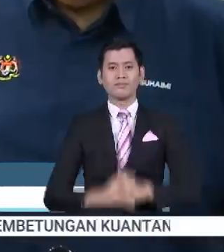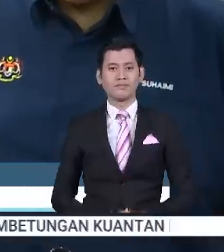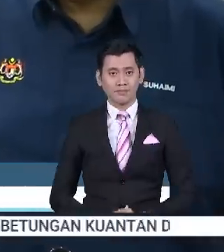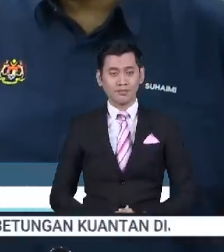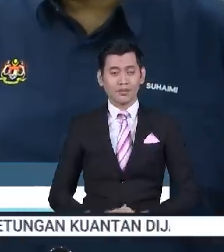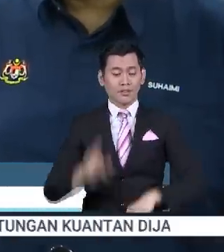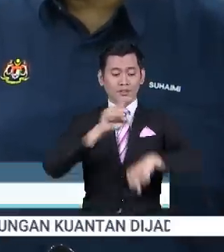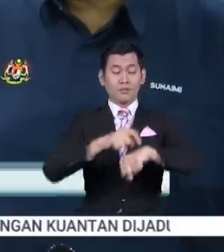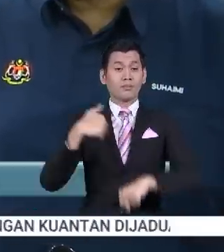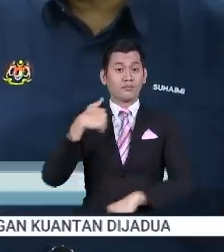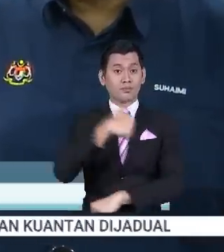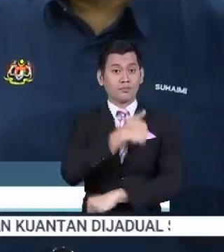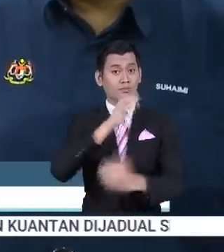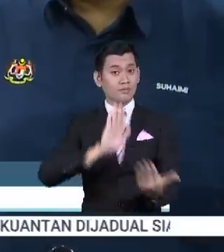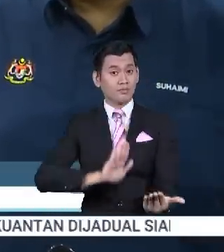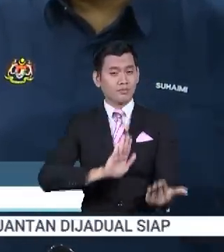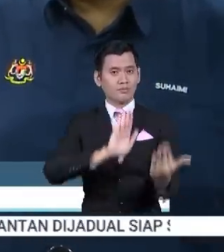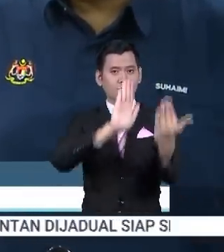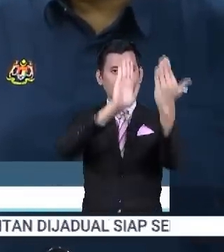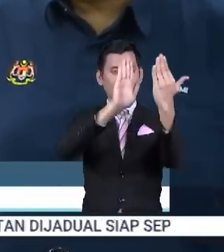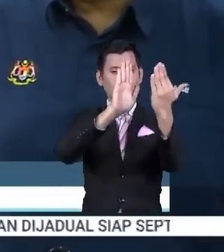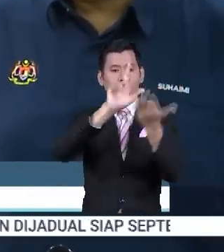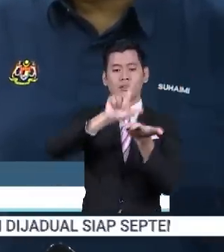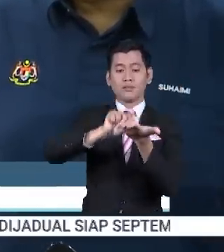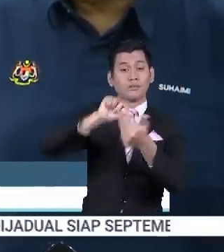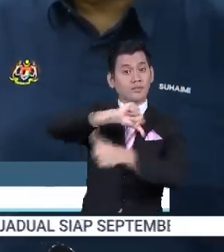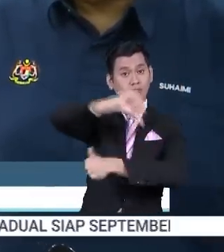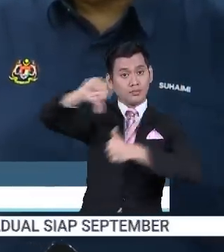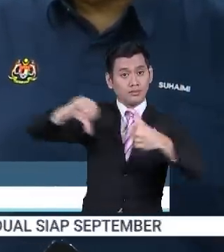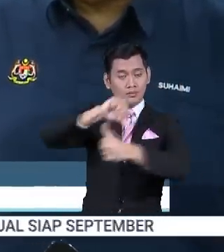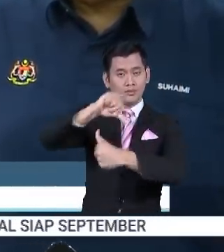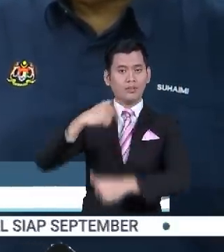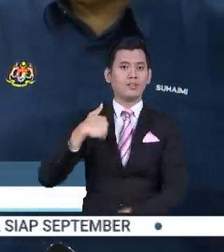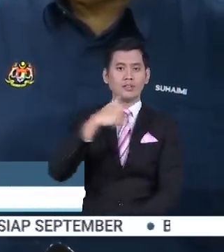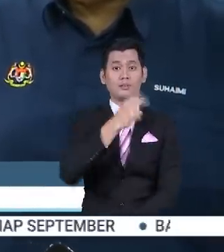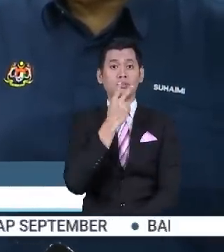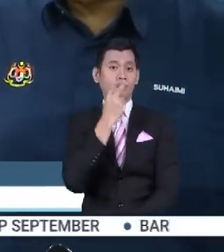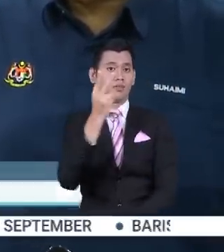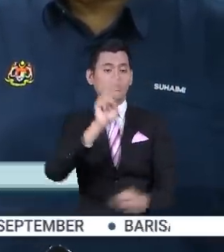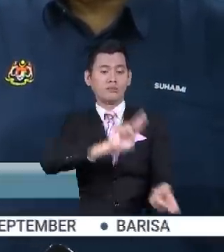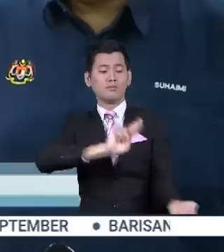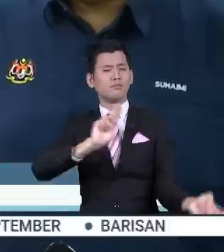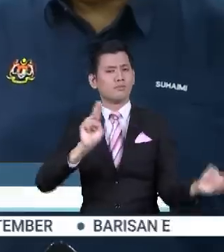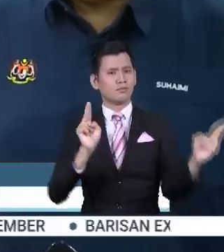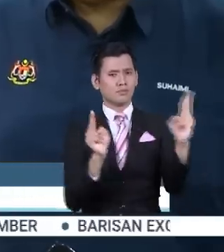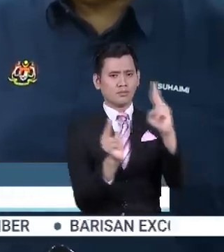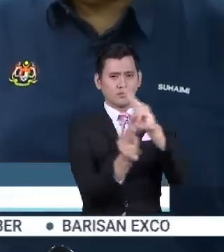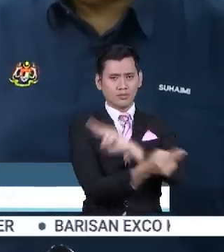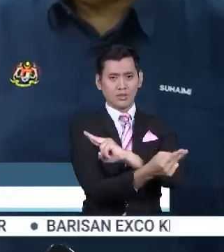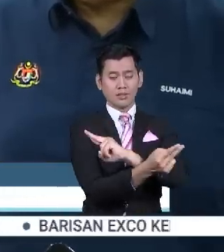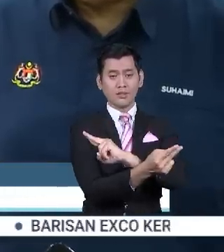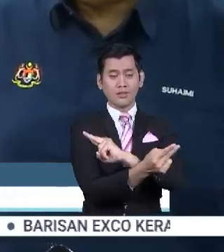Bila masa kita berhadapan dengan media sosial dan juga perubahan pola dan cita